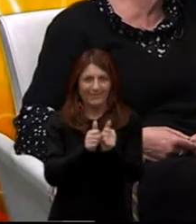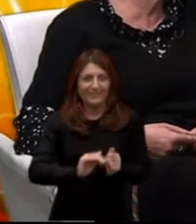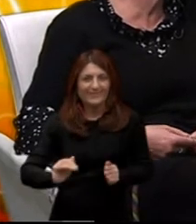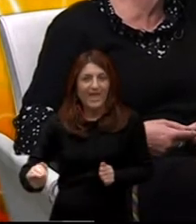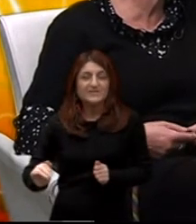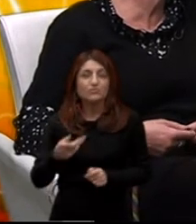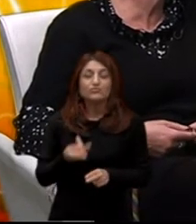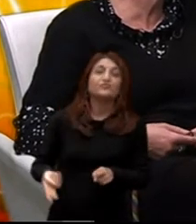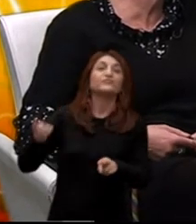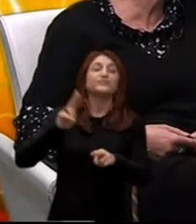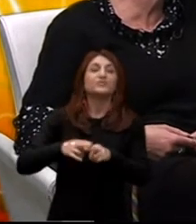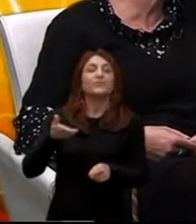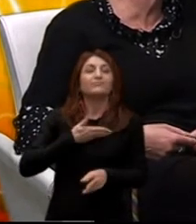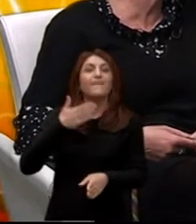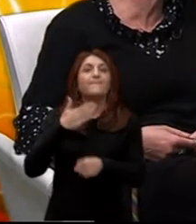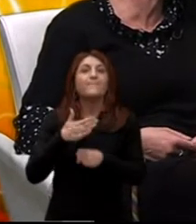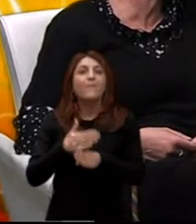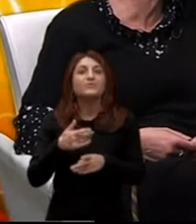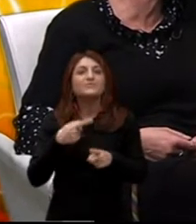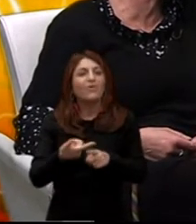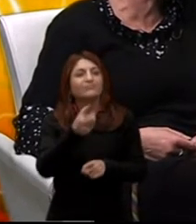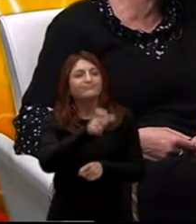je još veći, odnosno radi se ciljano na